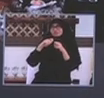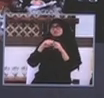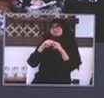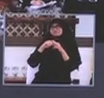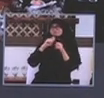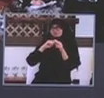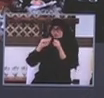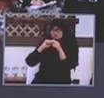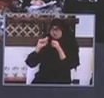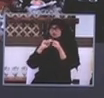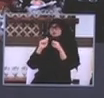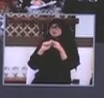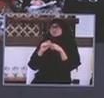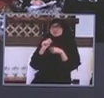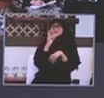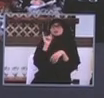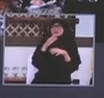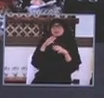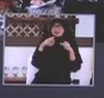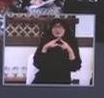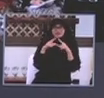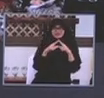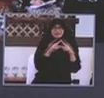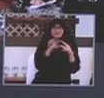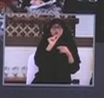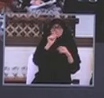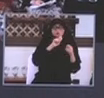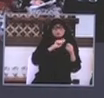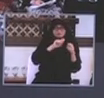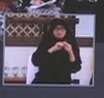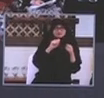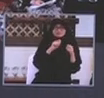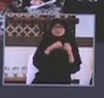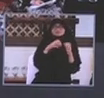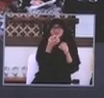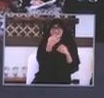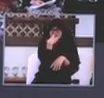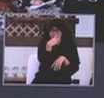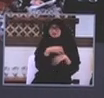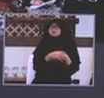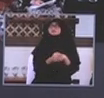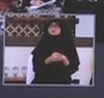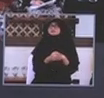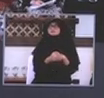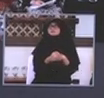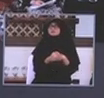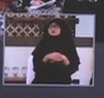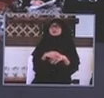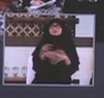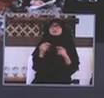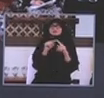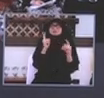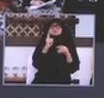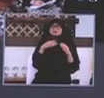saya mesin penggiling sampah, ya Pak. Untuk mesin penggiling sampah itu sarana prasarannya kami masih